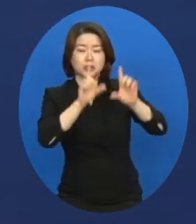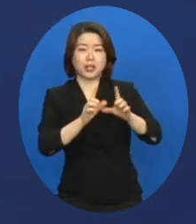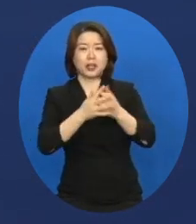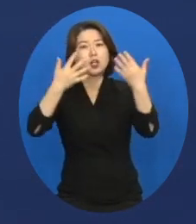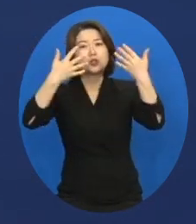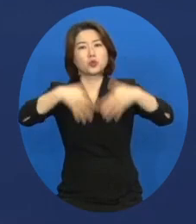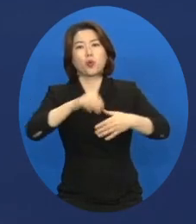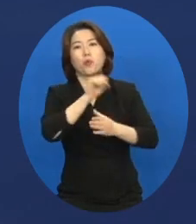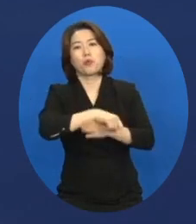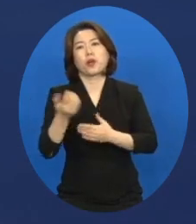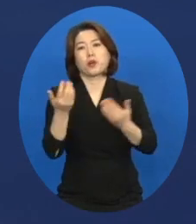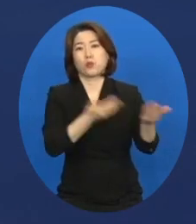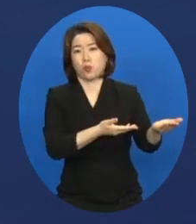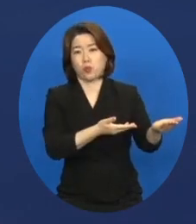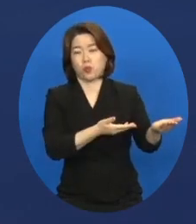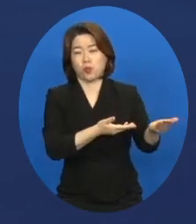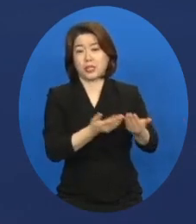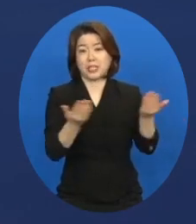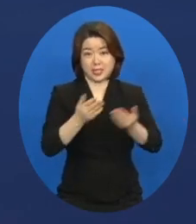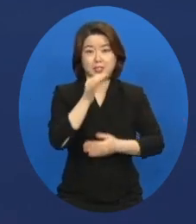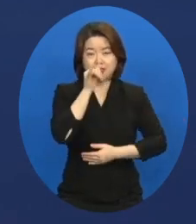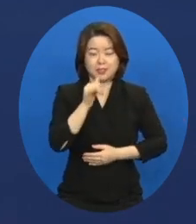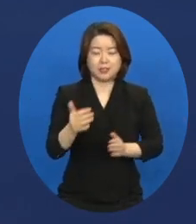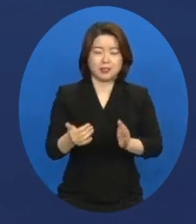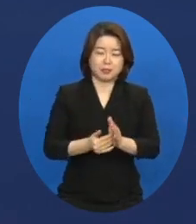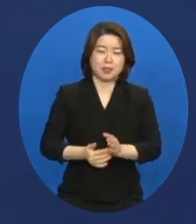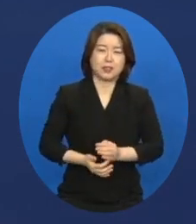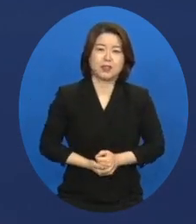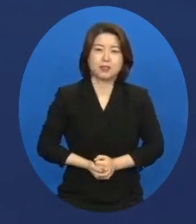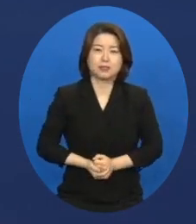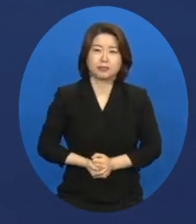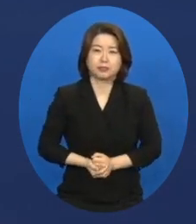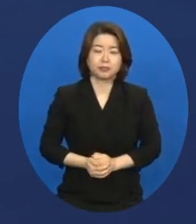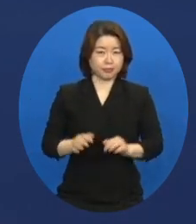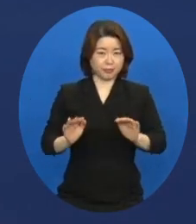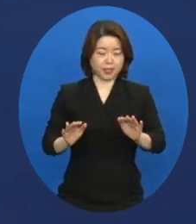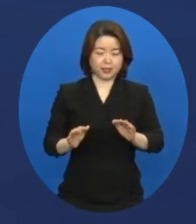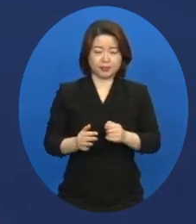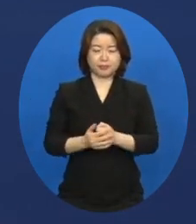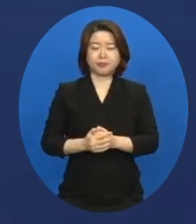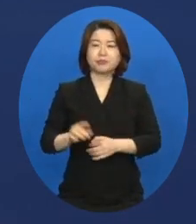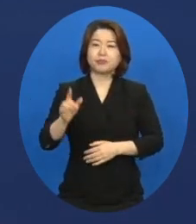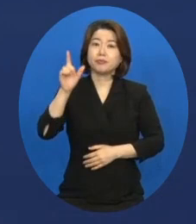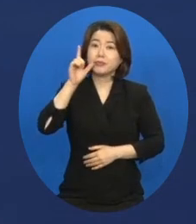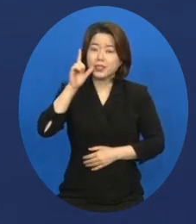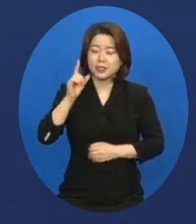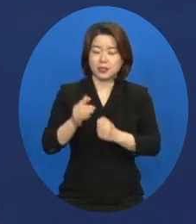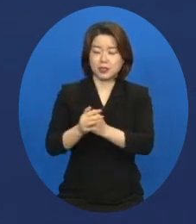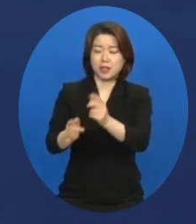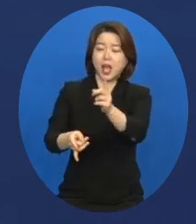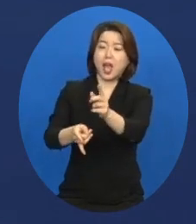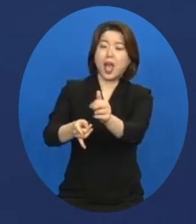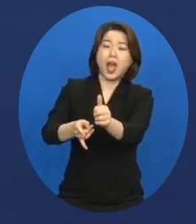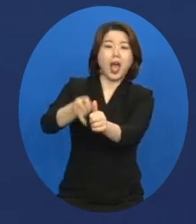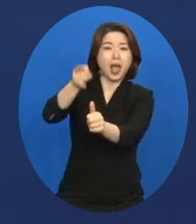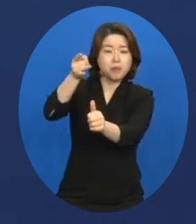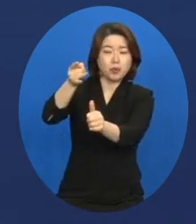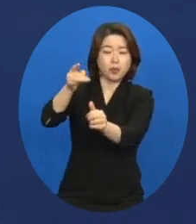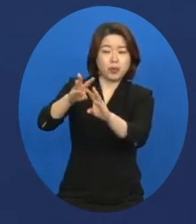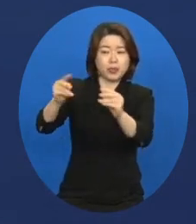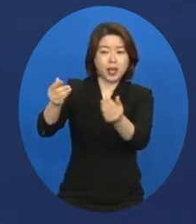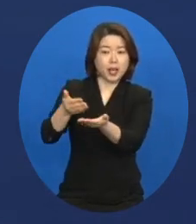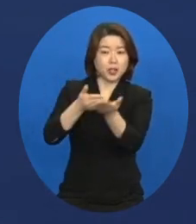조건부로 허락을 해준 일이 있었습니다. 자, 갈렙이 헤브론 땅을 요청했던 이